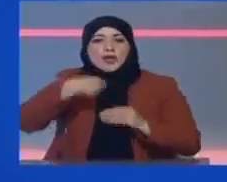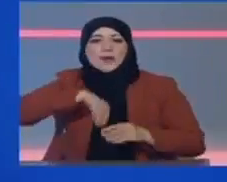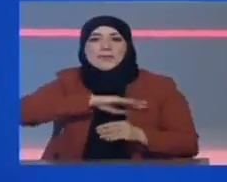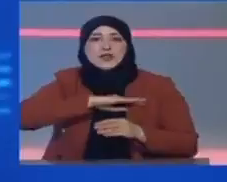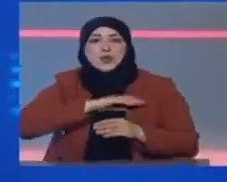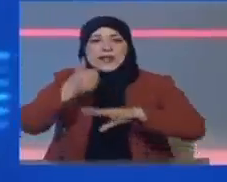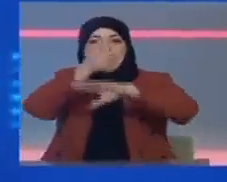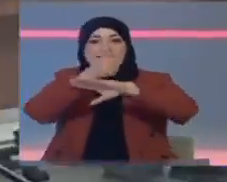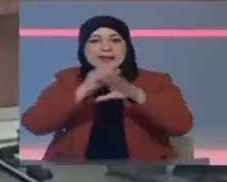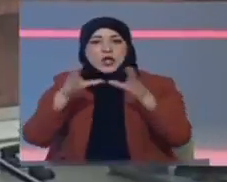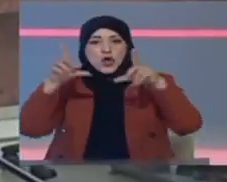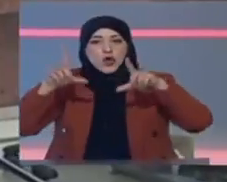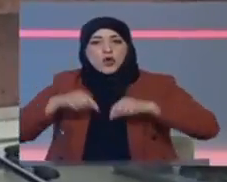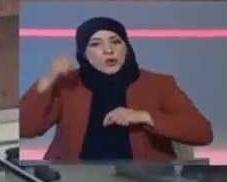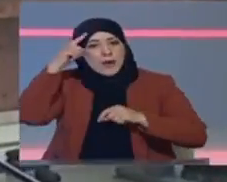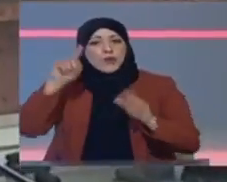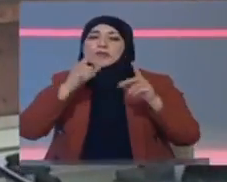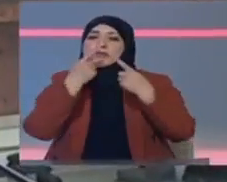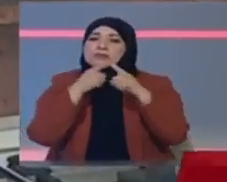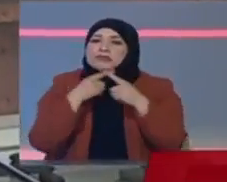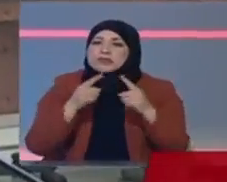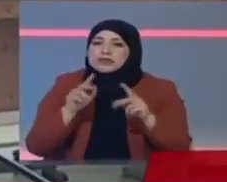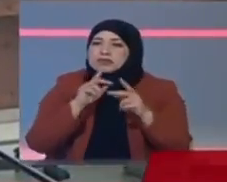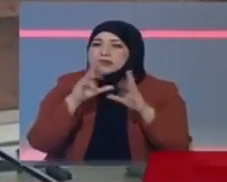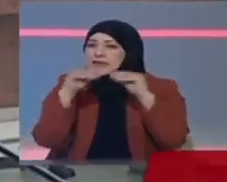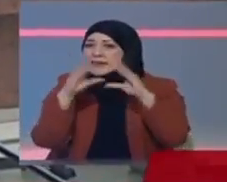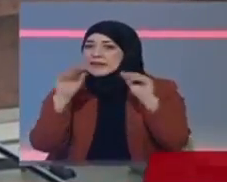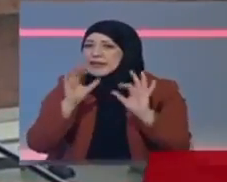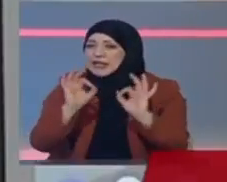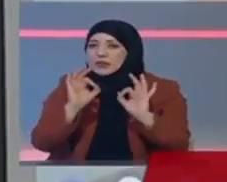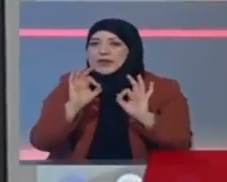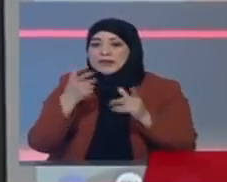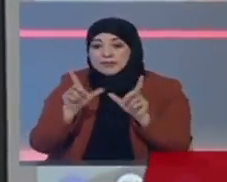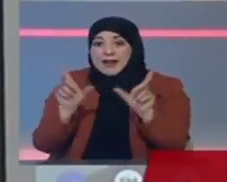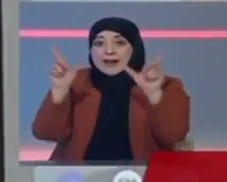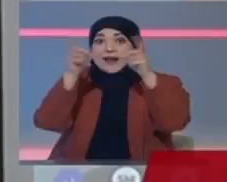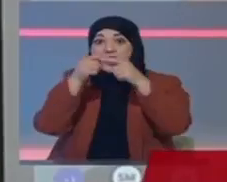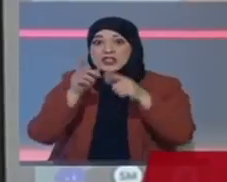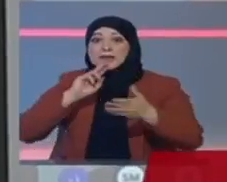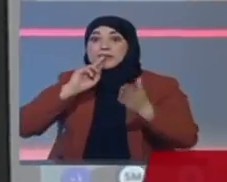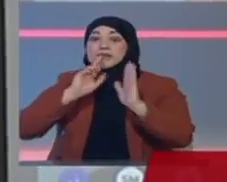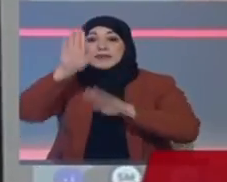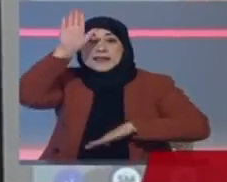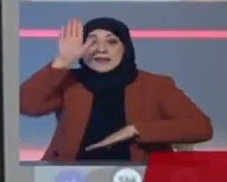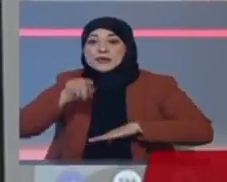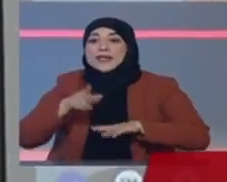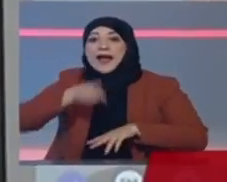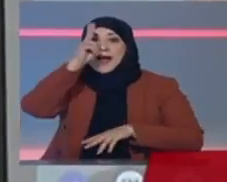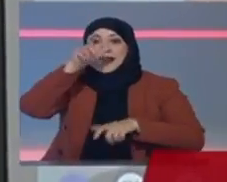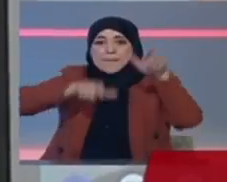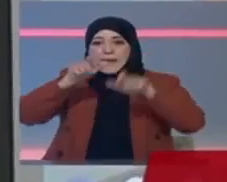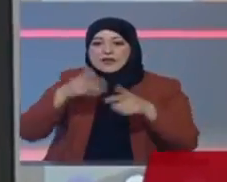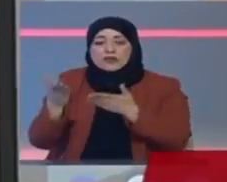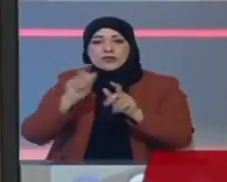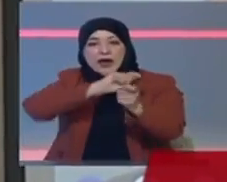مراسيم من خلال مناقشه مجالات التفويض وكانت اللجنه صوتا مثل اغلبيه الاعضاء الحاضرين على تغيير